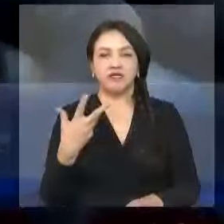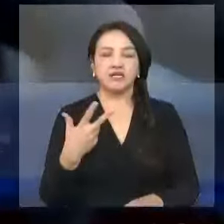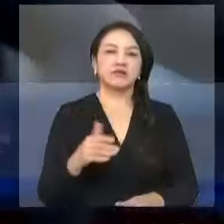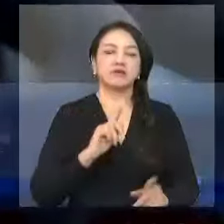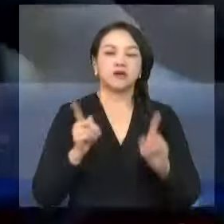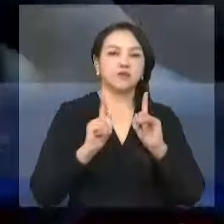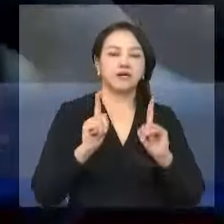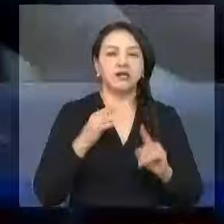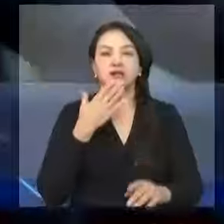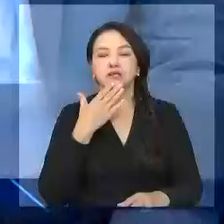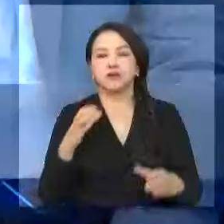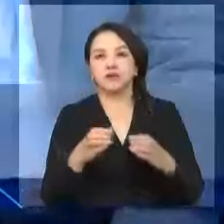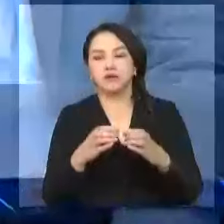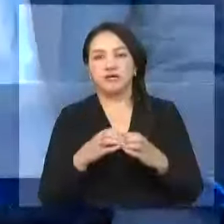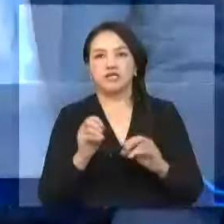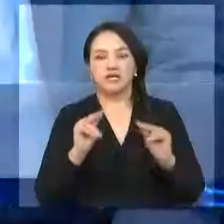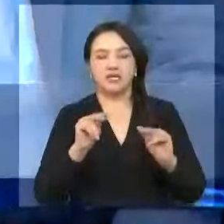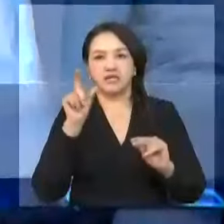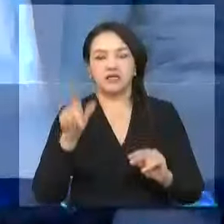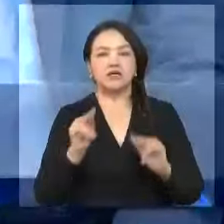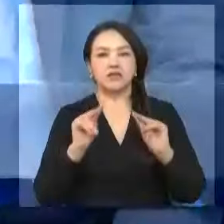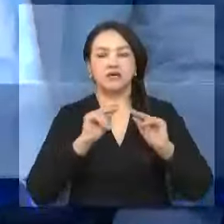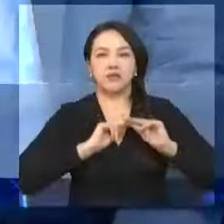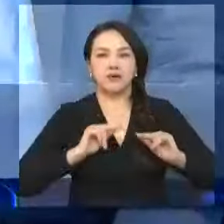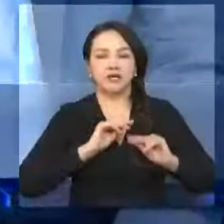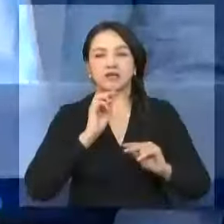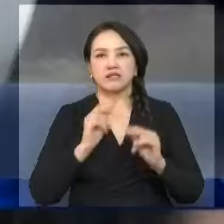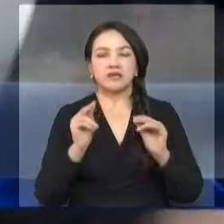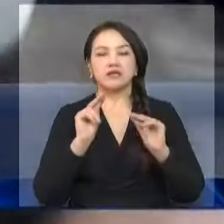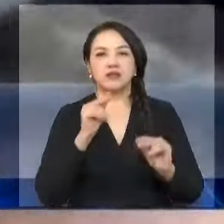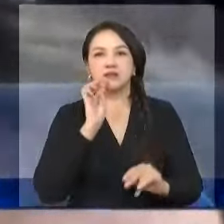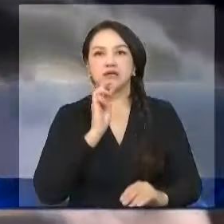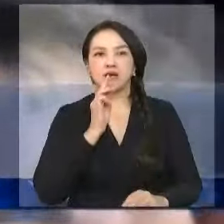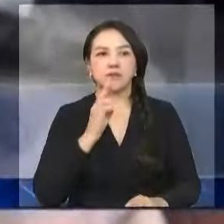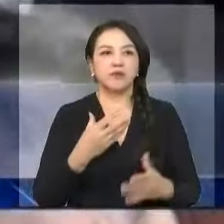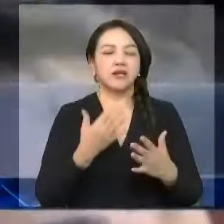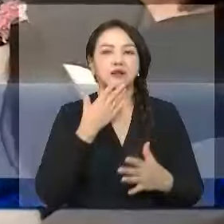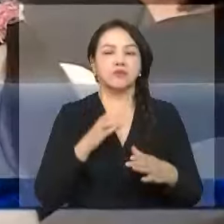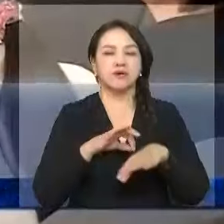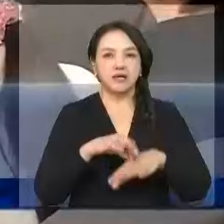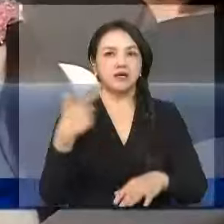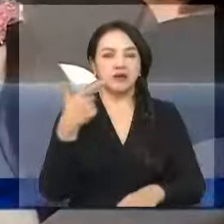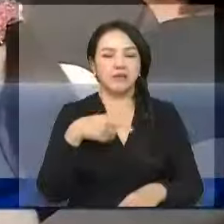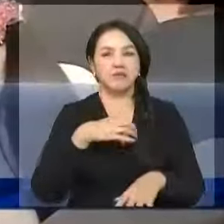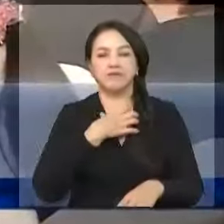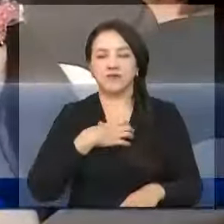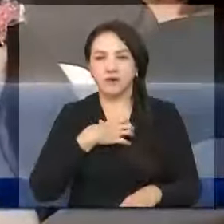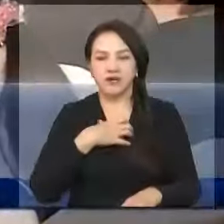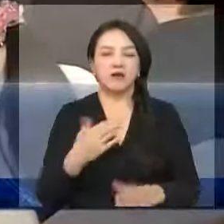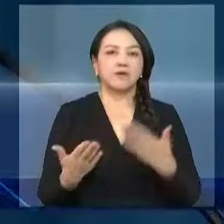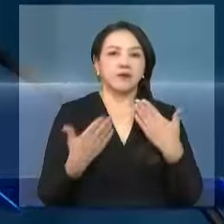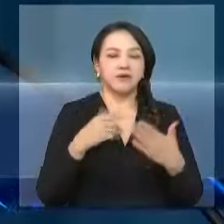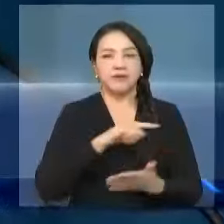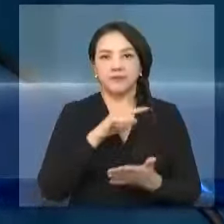заседании национального курултая «Адал Адам, Адал Инбек, Адал Тавыз». Он отметил, что национальный курултай, прошедший в Атырау, стал важной платформой для